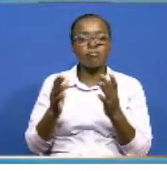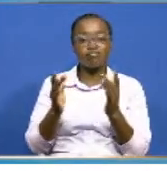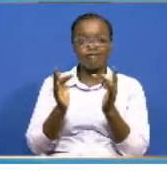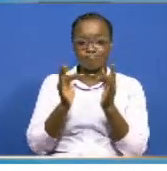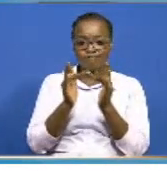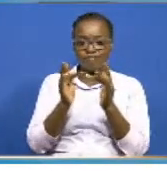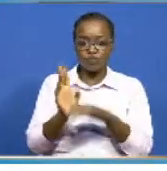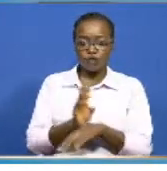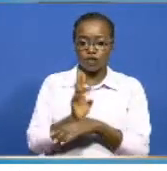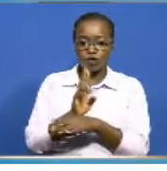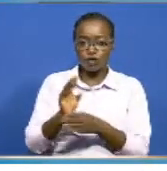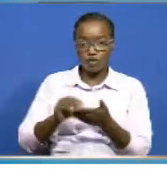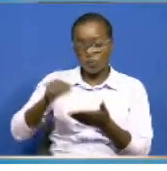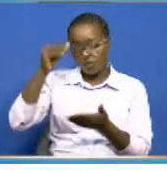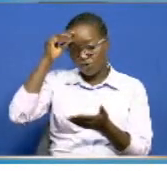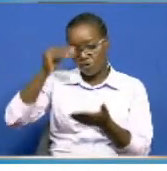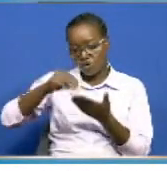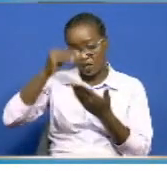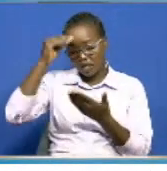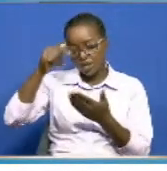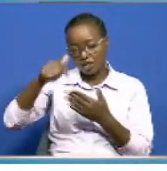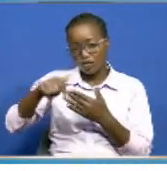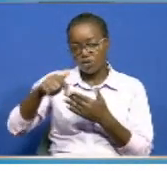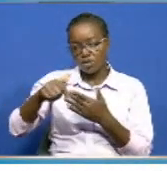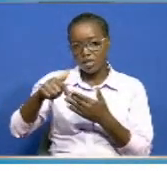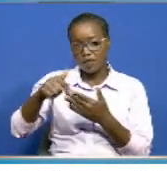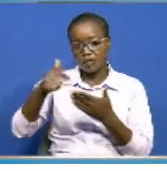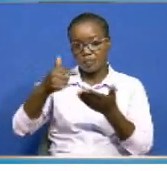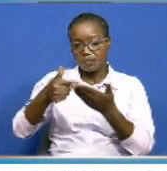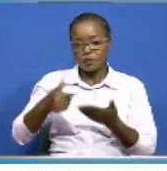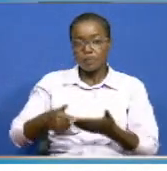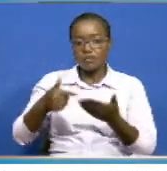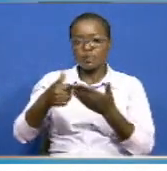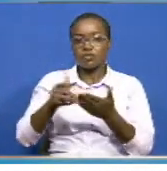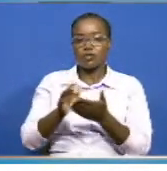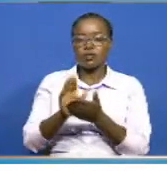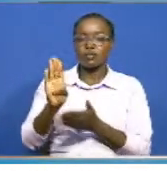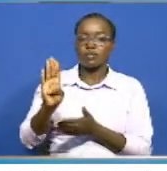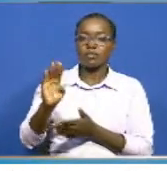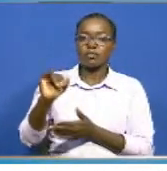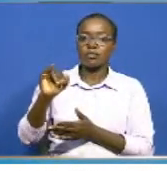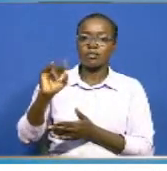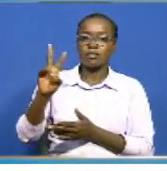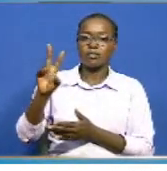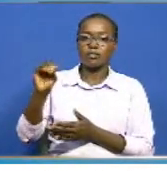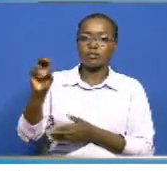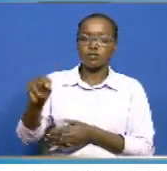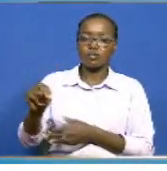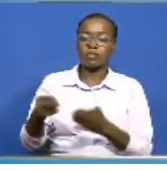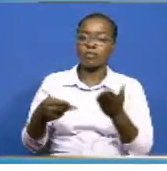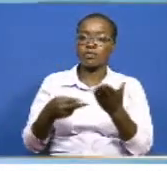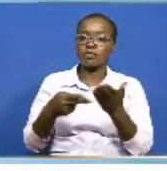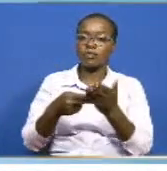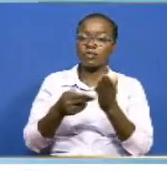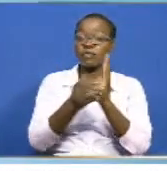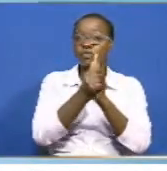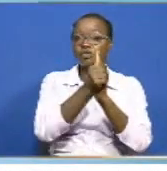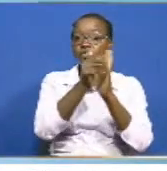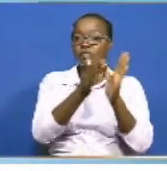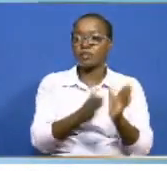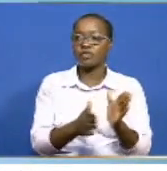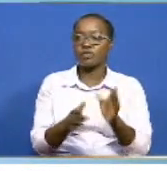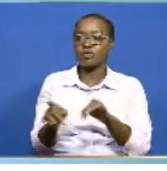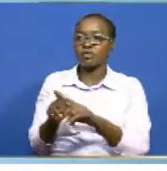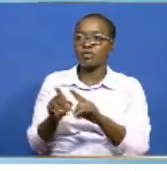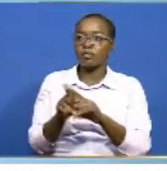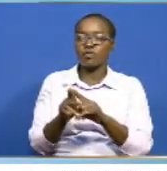yale masomo. Na hivyo basi leo hii nitakuwa nikizungumza naye Bwana Bivon Magari ambaye ni mtaalamu wa teknolojia na vile vile ni mchanganuzi